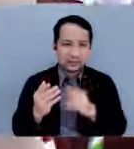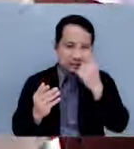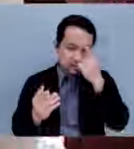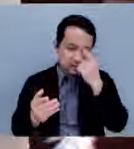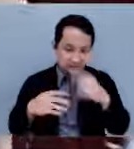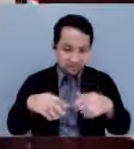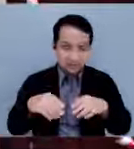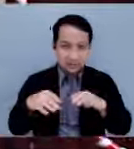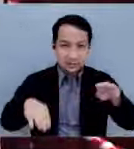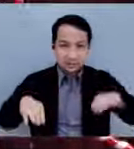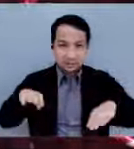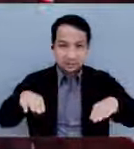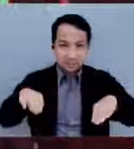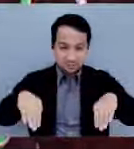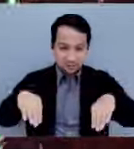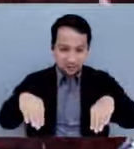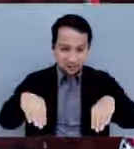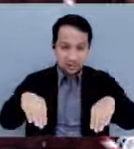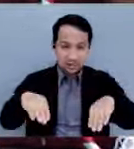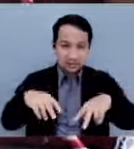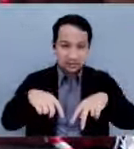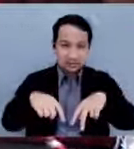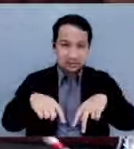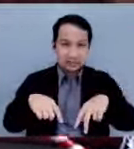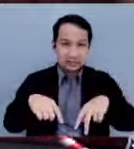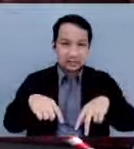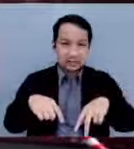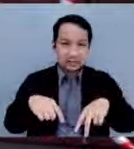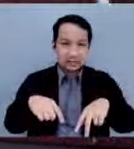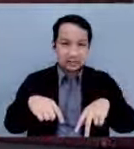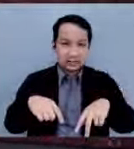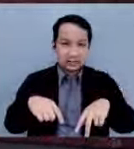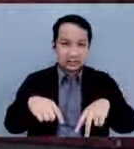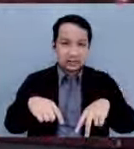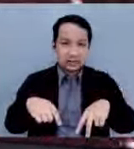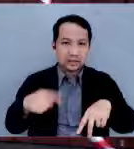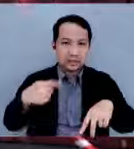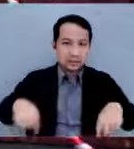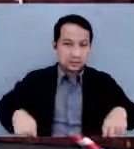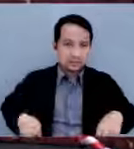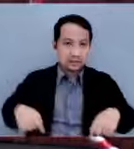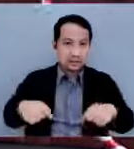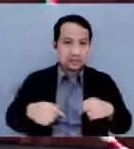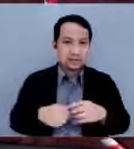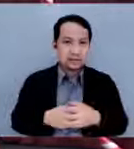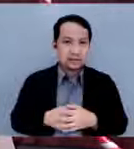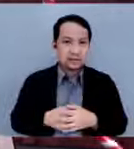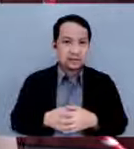paa. Side by side siya. Ang importante yung nakatouching point. And then,